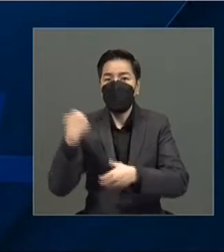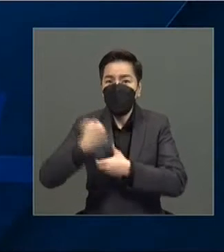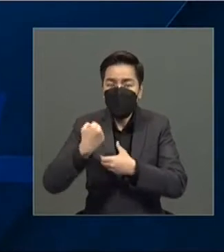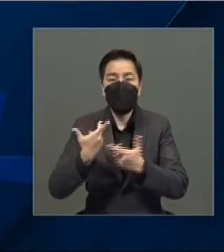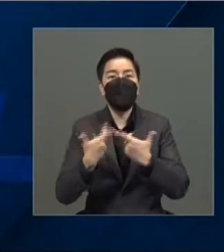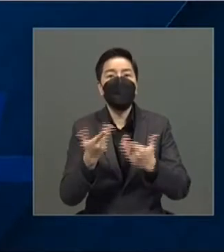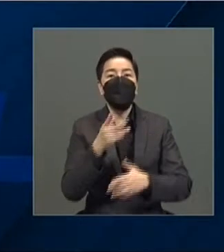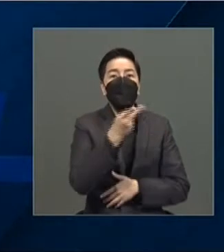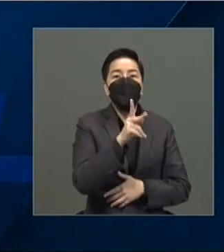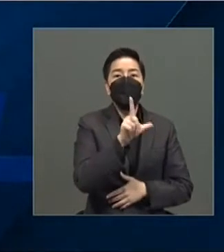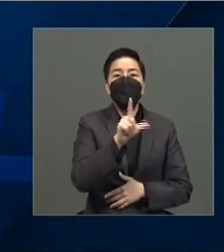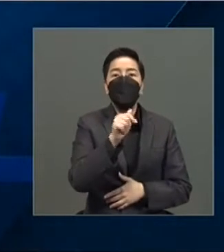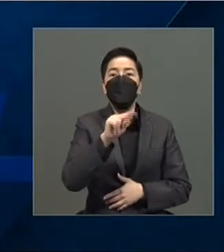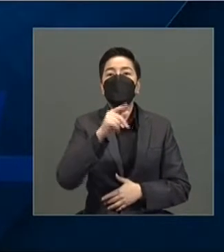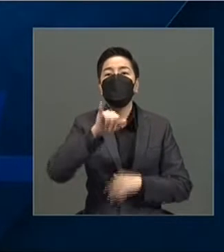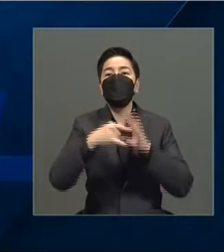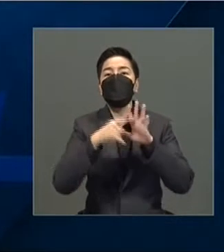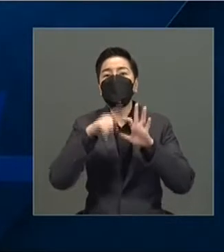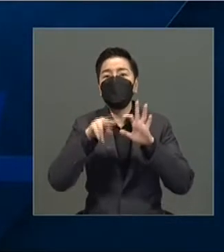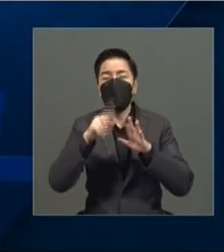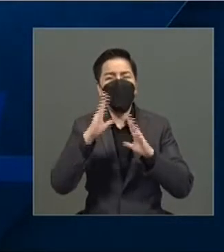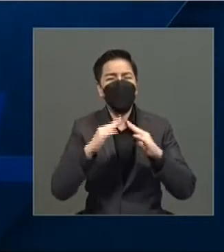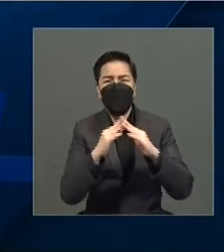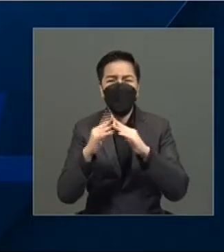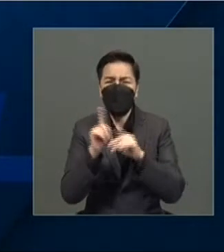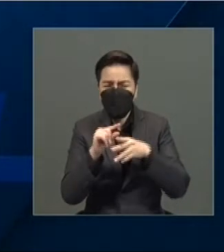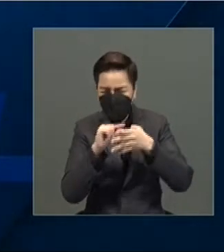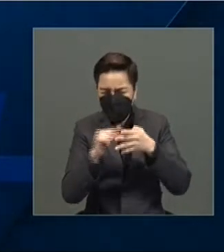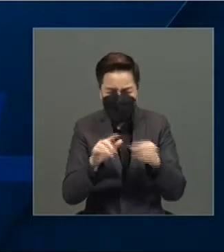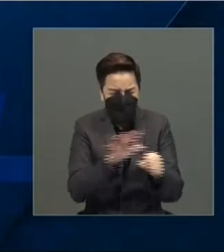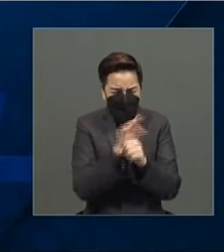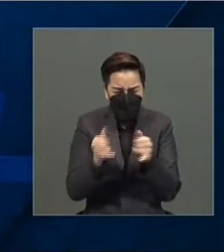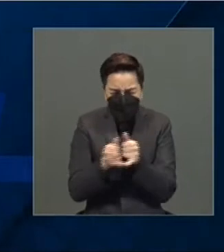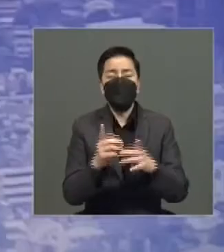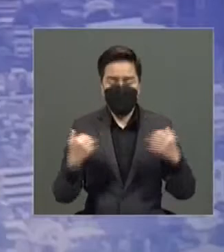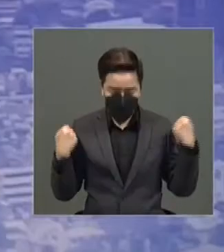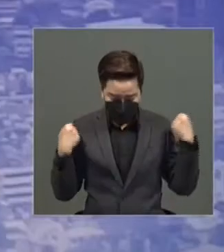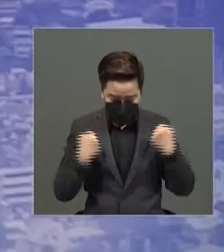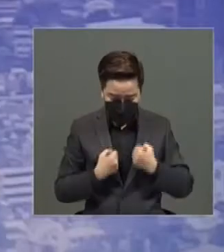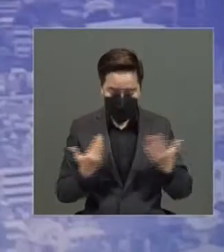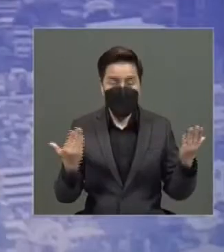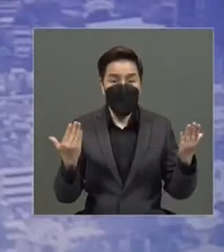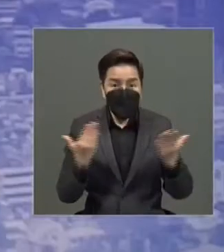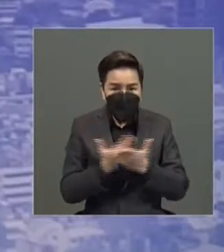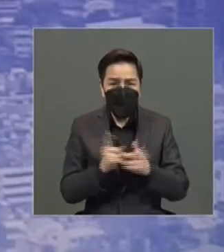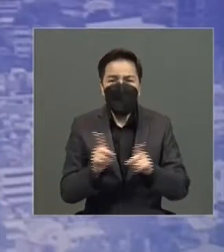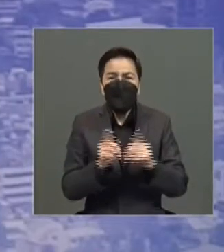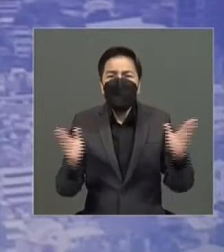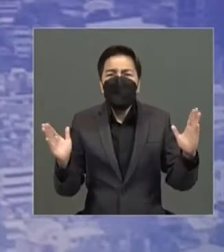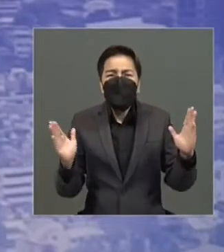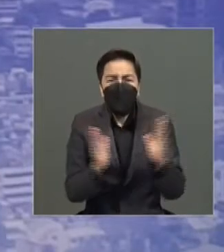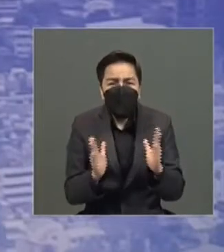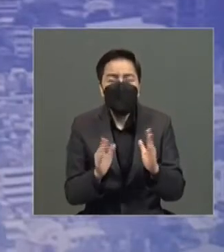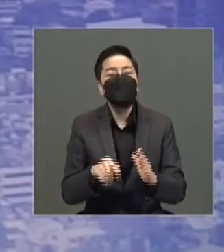เคหะคลองจั่นซึ่งพี่น้องประชาชนก็อยู่กันอย่างหนาแน่นแออัดพอสมควรนะคะที่มีลักษณะก็ช่วยพอ